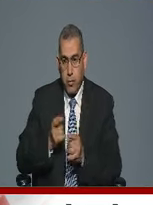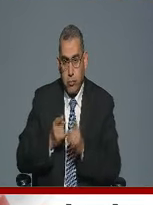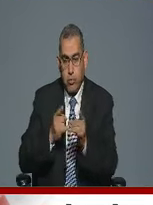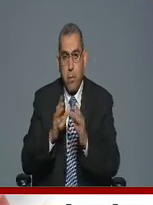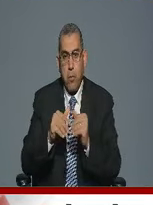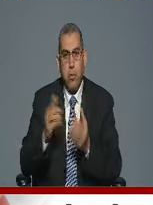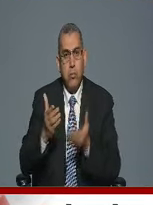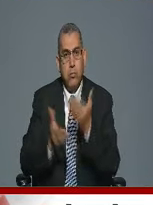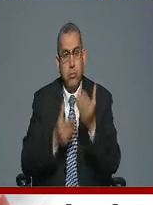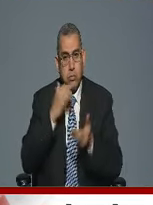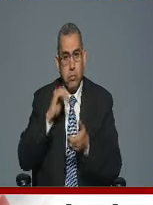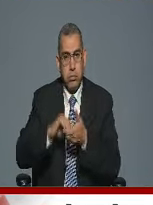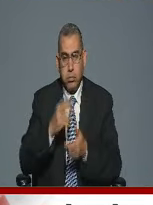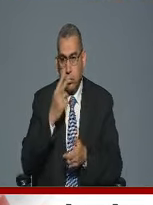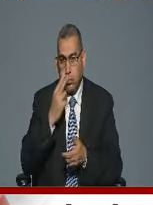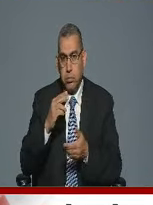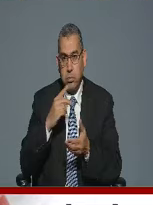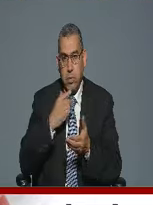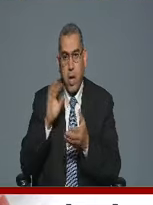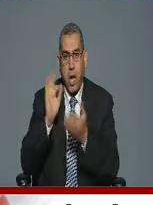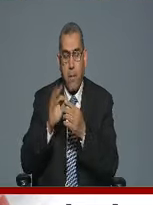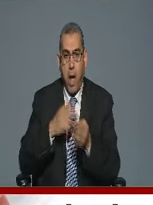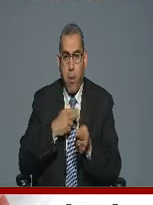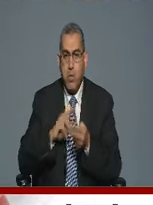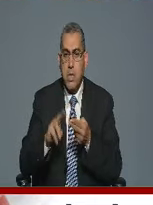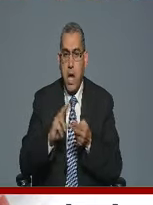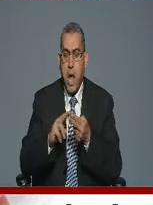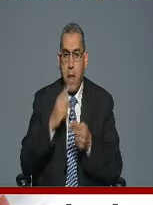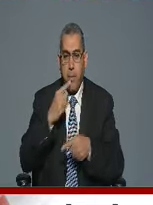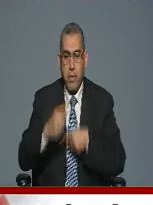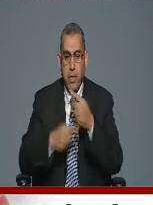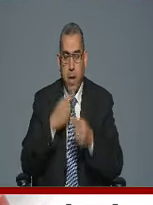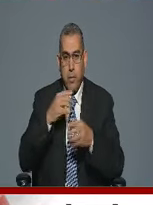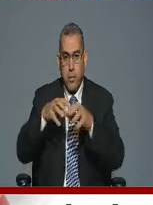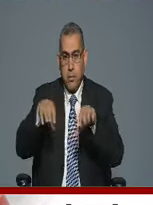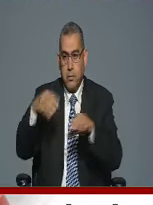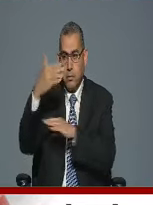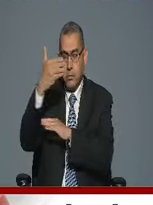مصر بغية الوصول إلى سلام دائم على أساس حل الدولتين.